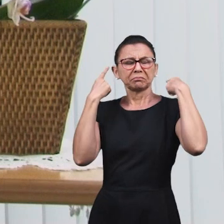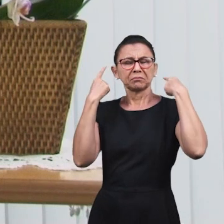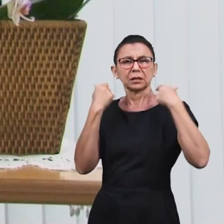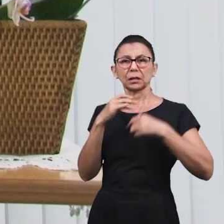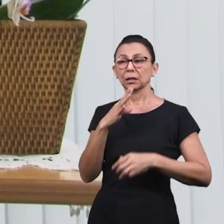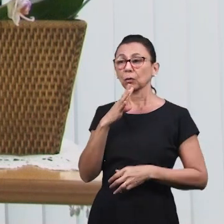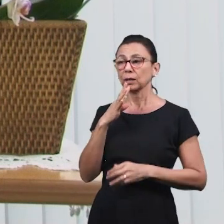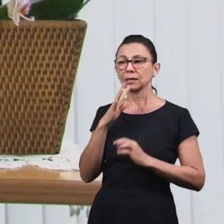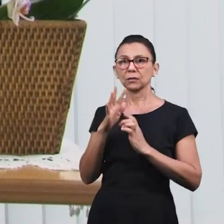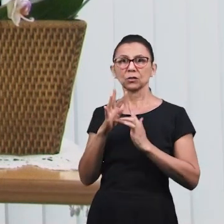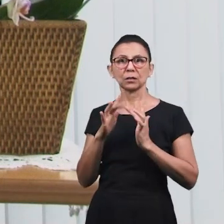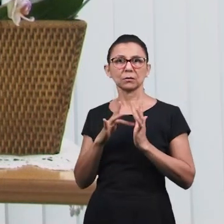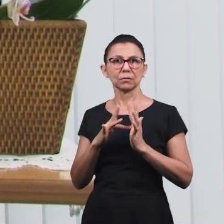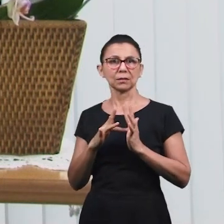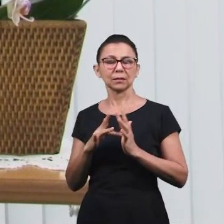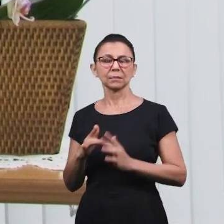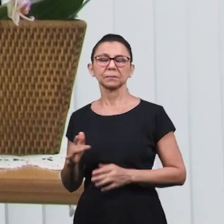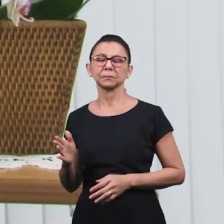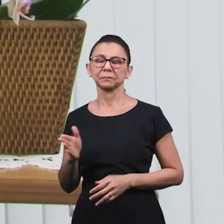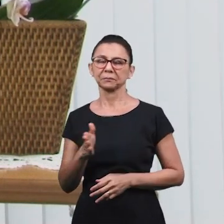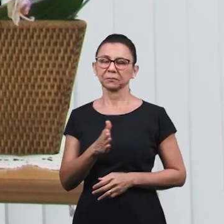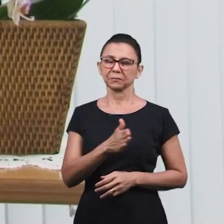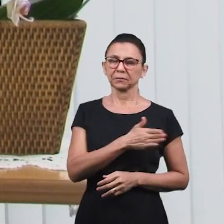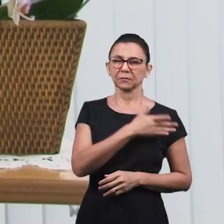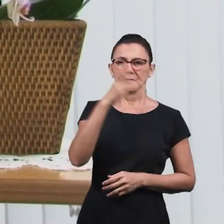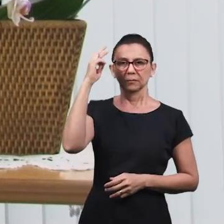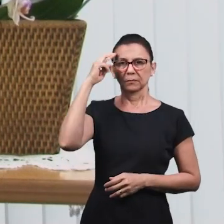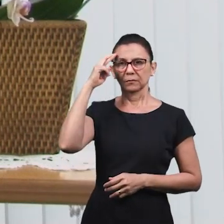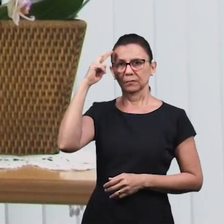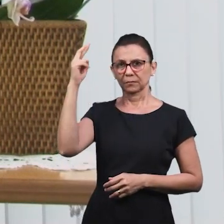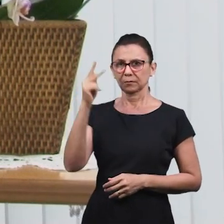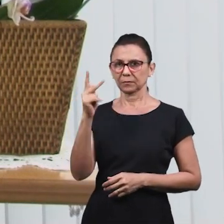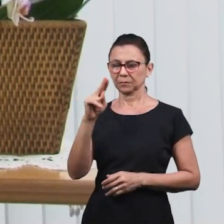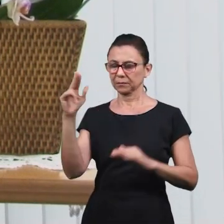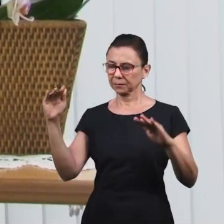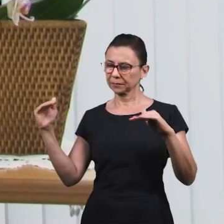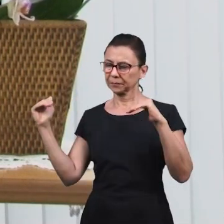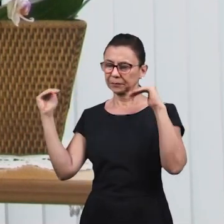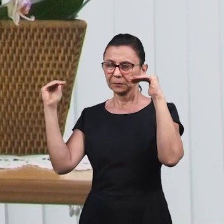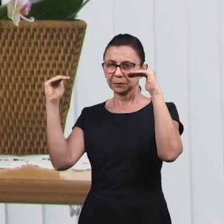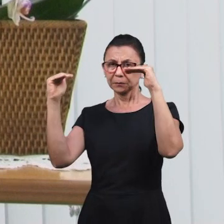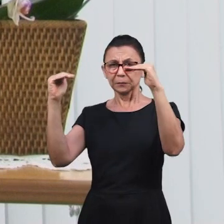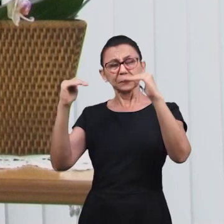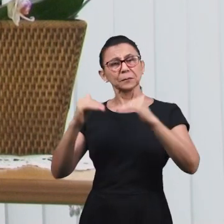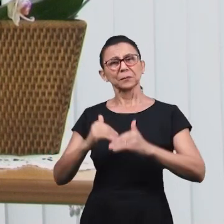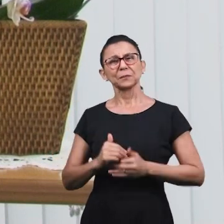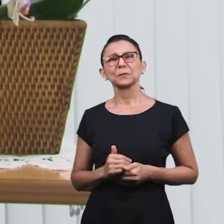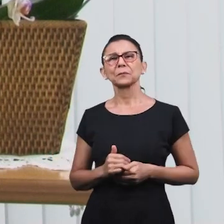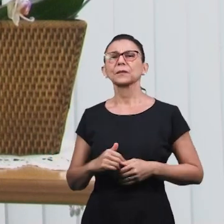Nous allons prier. Seigneur Dieu, nous louons ton nom encore une fois,